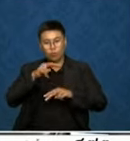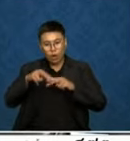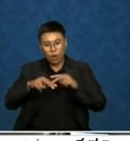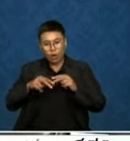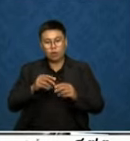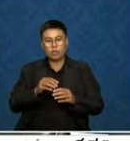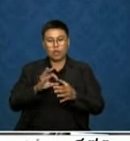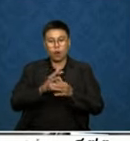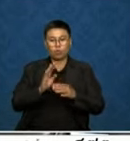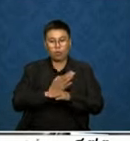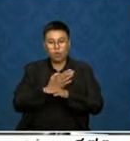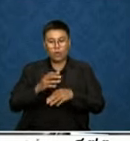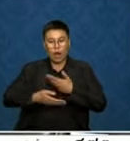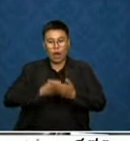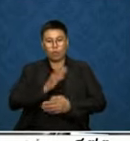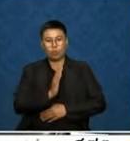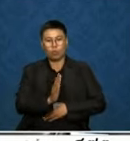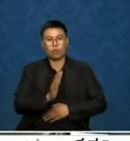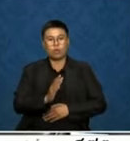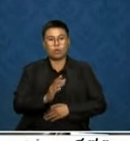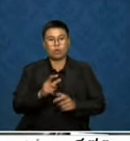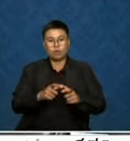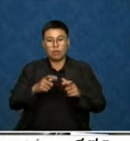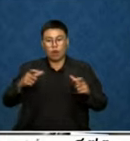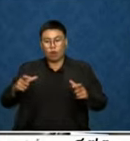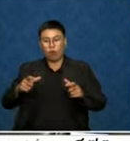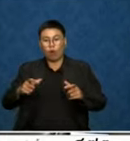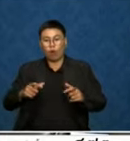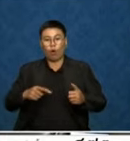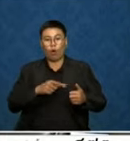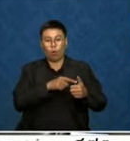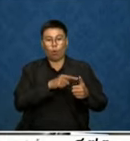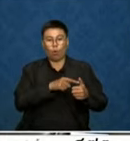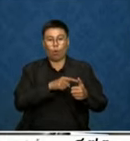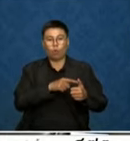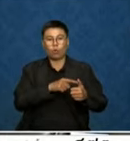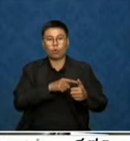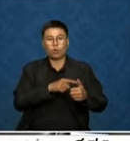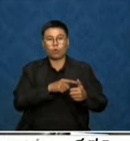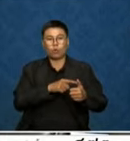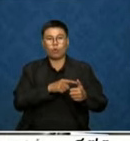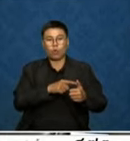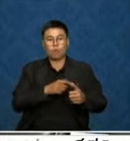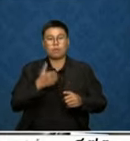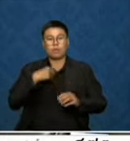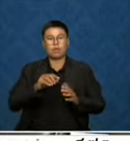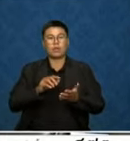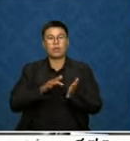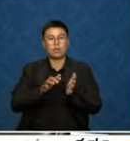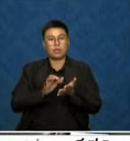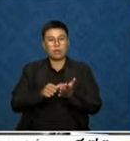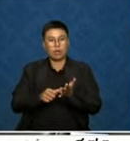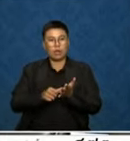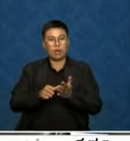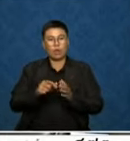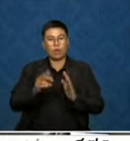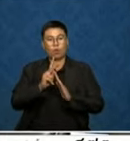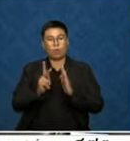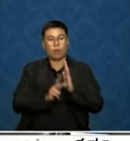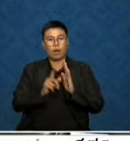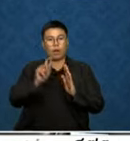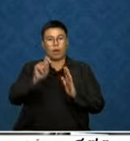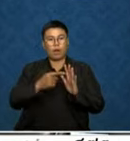ธุรกิจขายตรงหรือจะขยายเป็นเรื่องของการคุ้มครองผู้บริโภคหรือว่าการปรับปรุงกฎหมายอาญาหรือแม้กระทั่งเรื่องของการควบคุมการโฆษณา